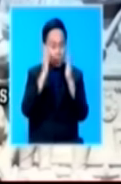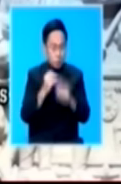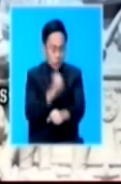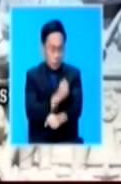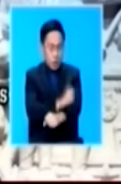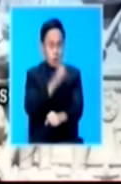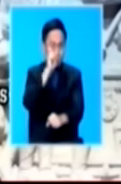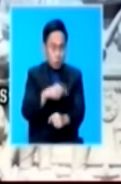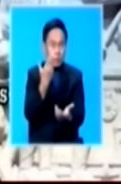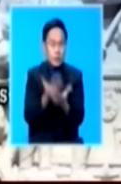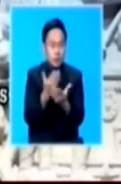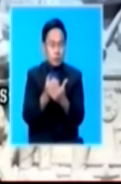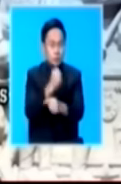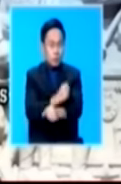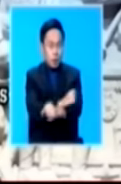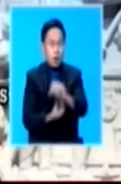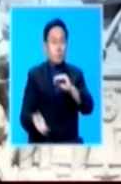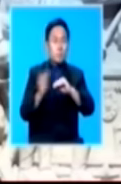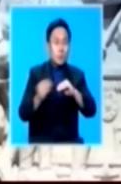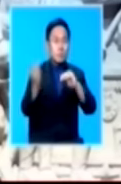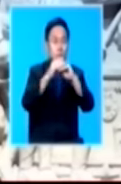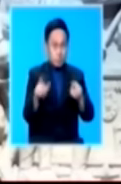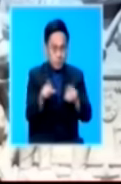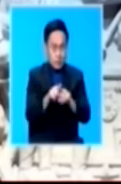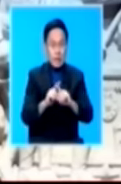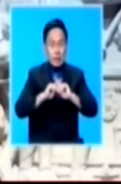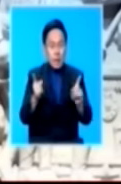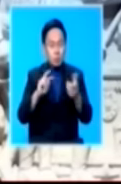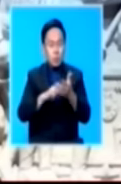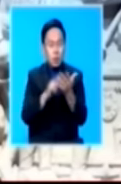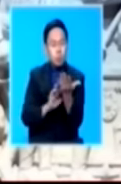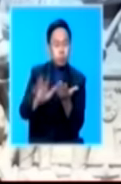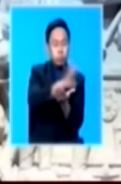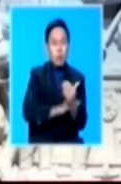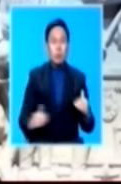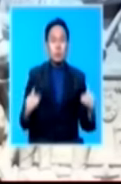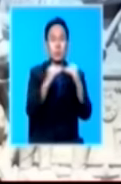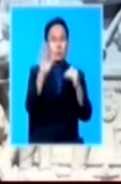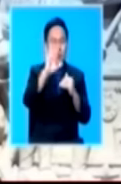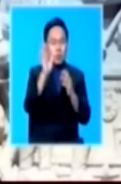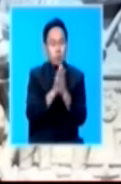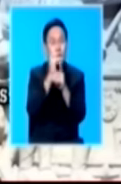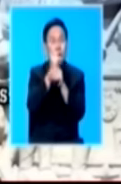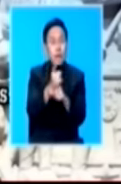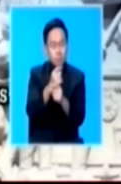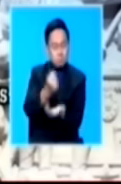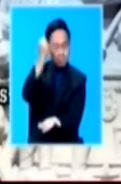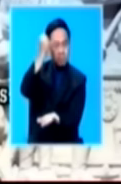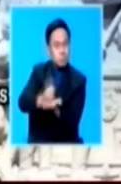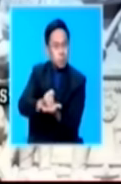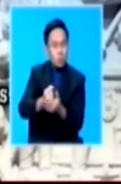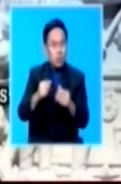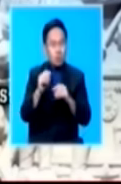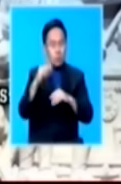นพร้อมกันทั้งหมดมันเป็นไปไม่ได้นะครับก็คงจะต้องปรับตามฝีมือนะครับตามการรับรองฝีมือของกระทรวงแร